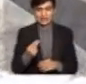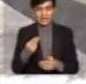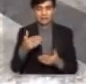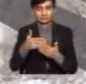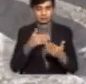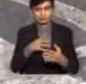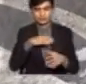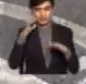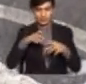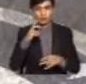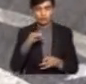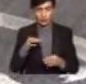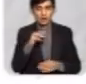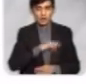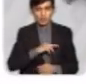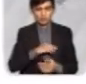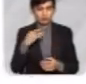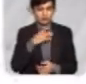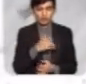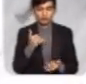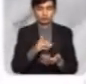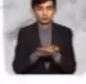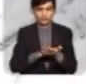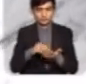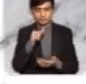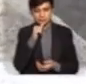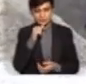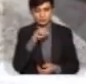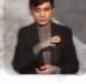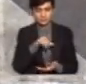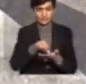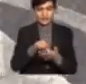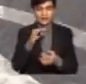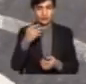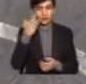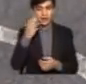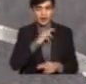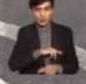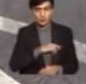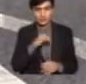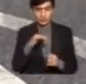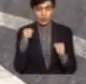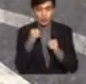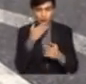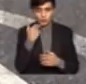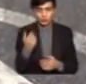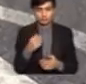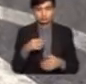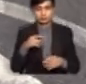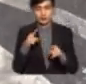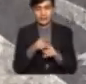как видите работа до сих пор и creed и кстати когда работаешь так и не замерзающий себе